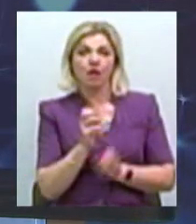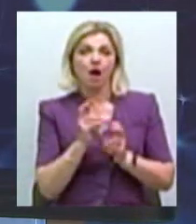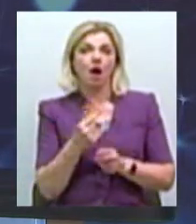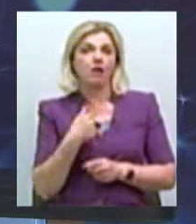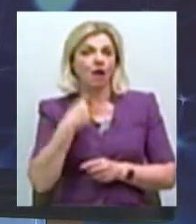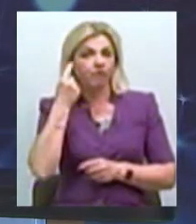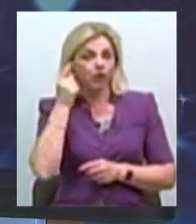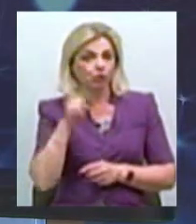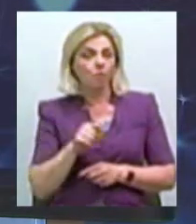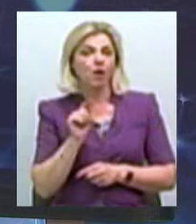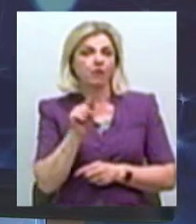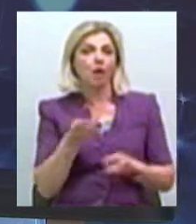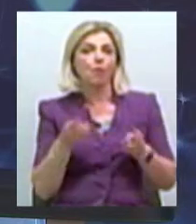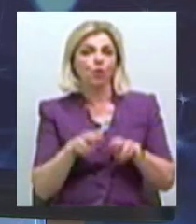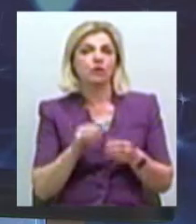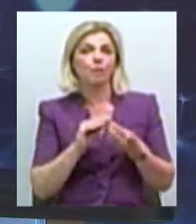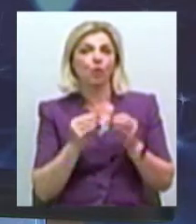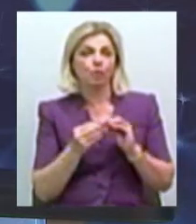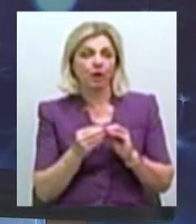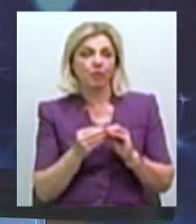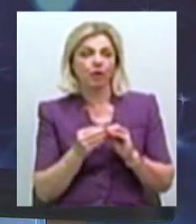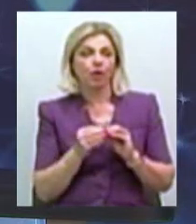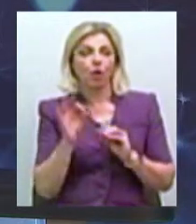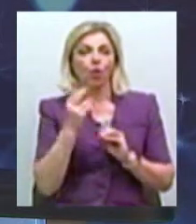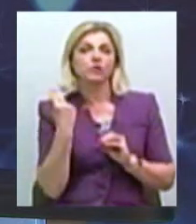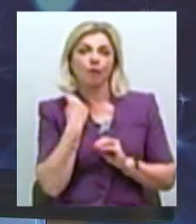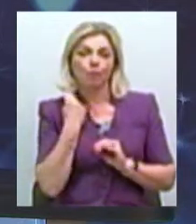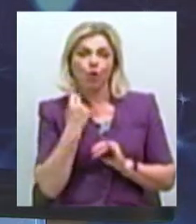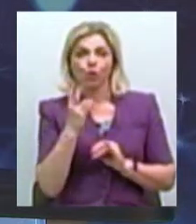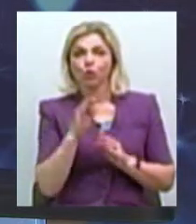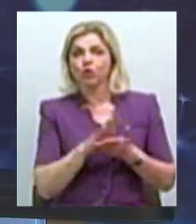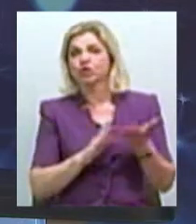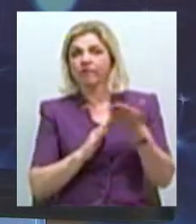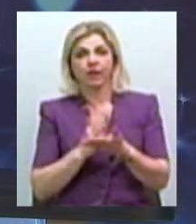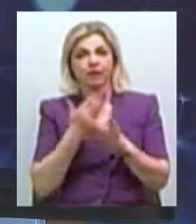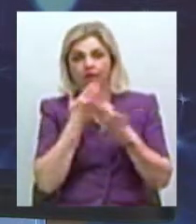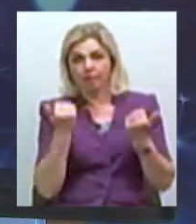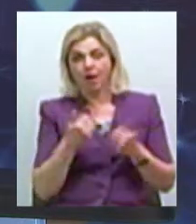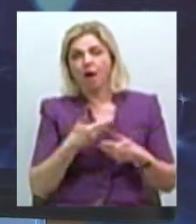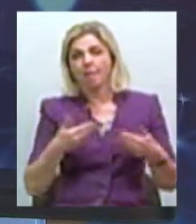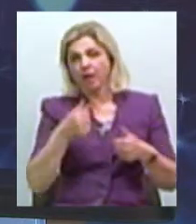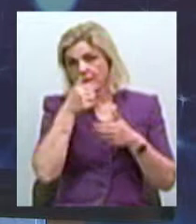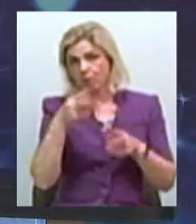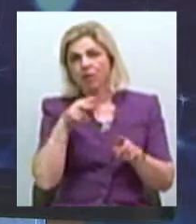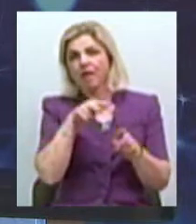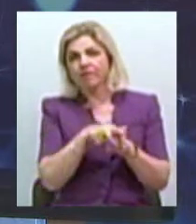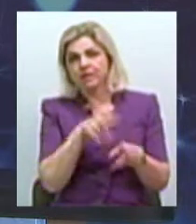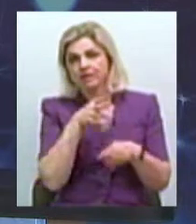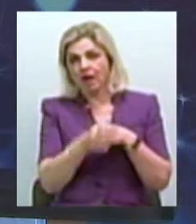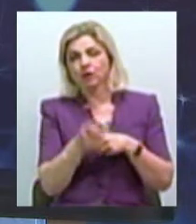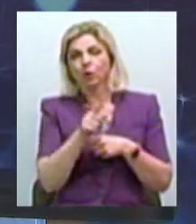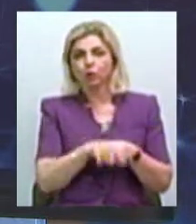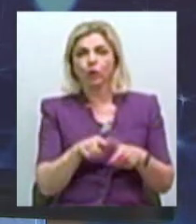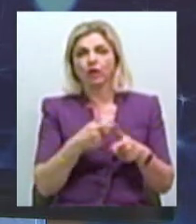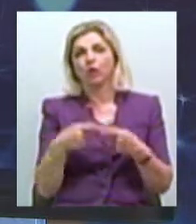відомо, то там залишається проблема поки що заборгованості, але звернень немає. Ми не можемо самі людям нав'язати той чи інший